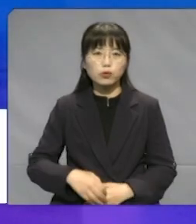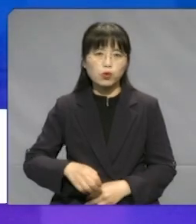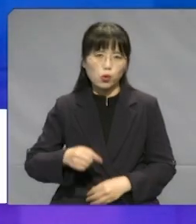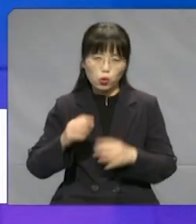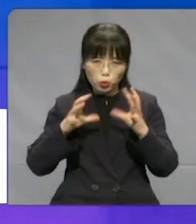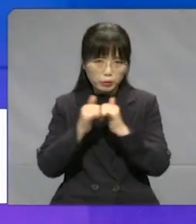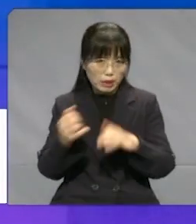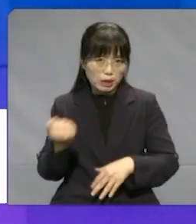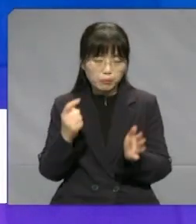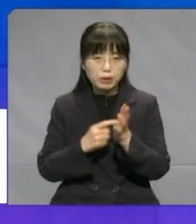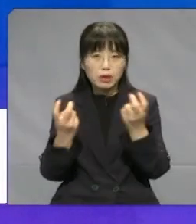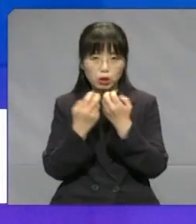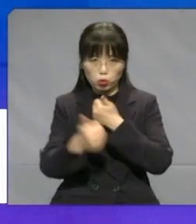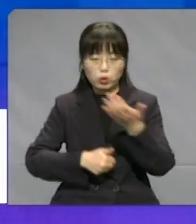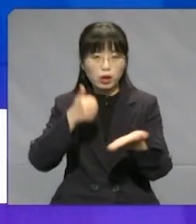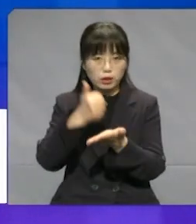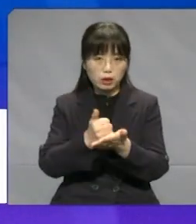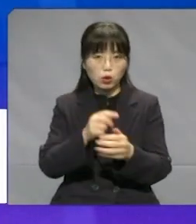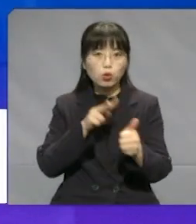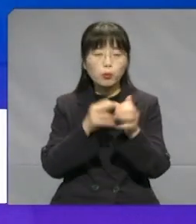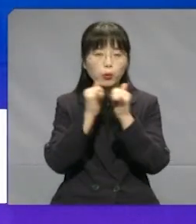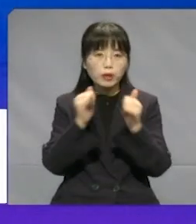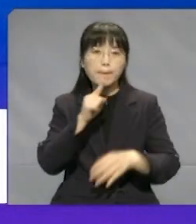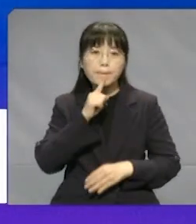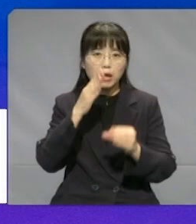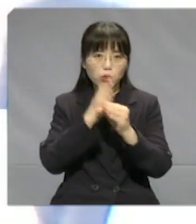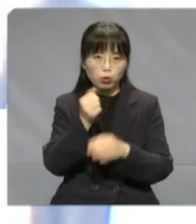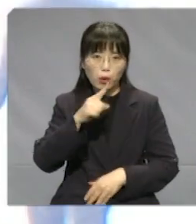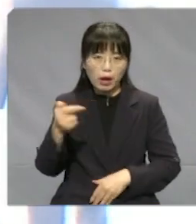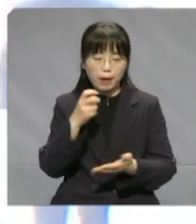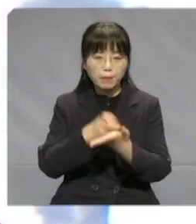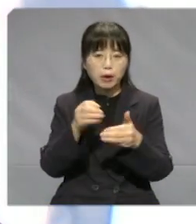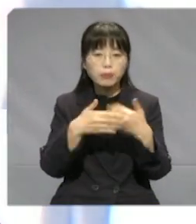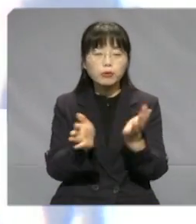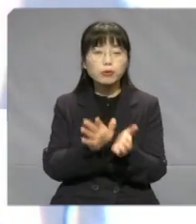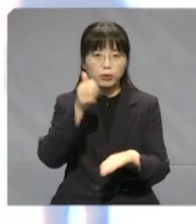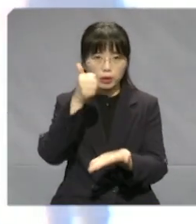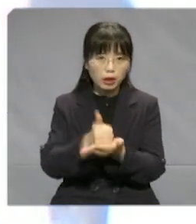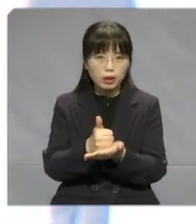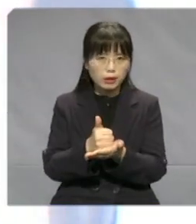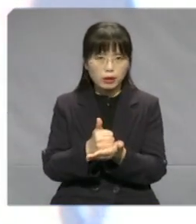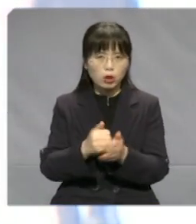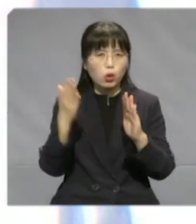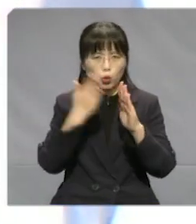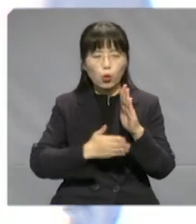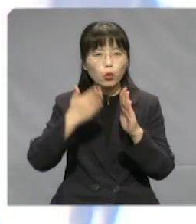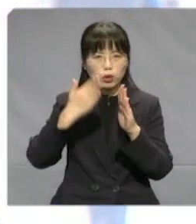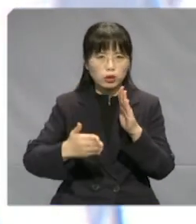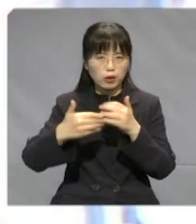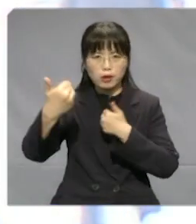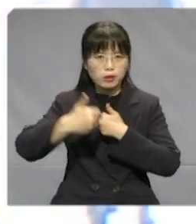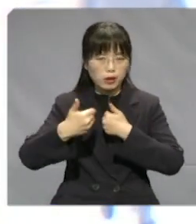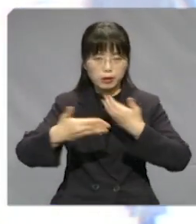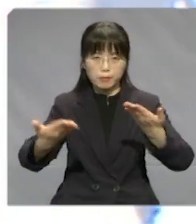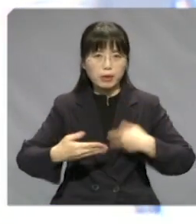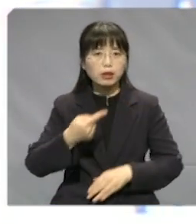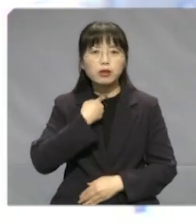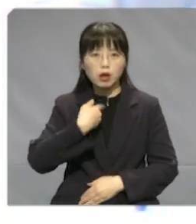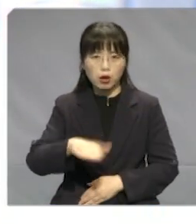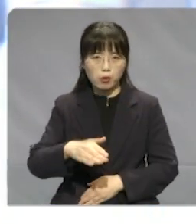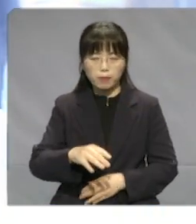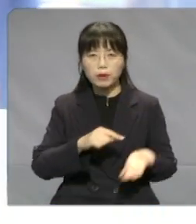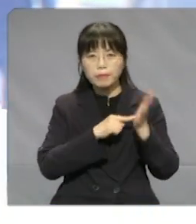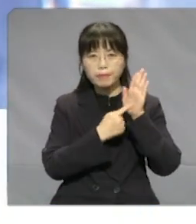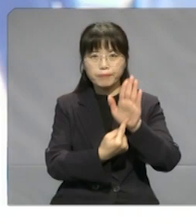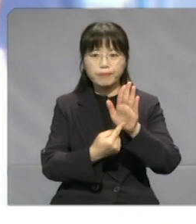유력한 국민의힘 비상대책위원장 후보로 거론되고 있는 한동훈 법무부 장관이 아직 공식적인 제안을 받은 적이